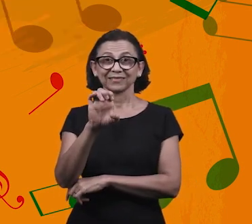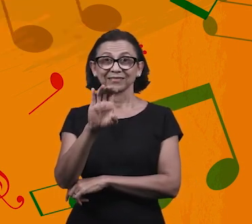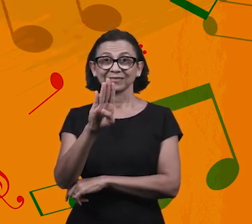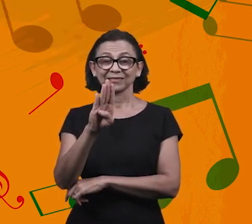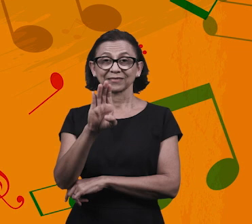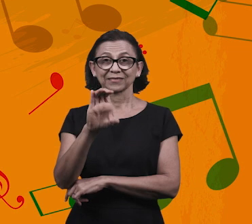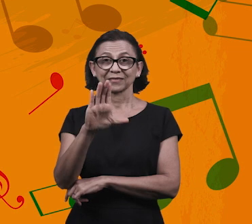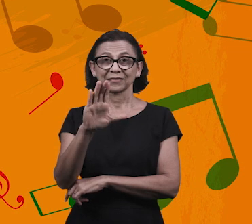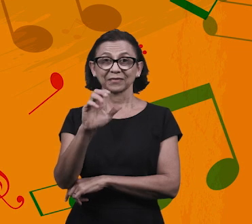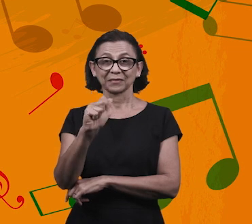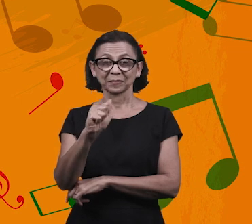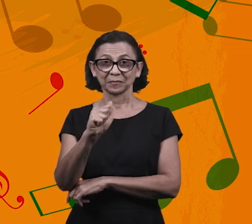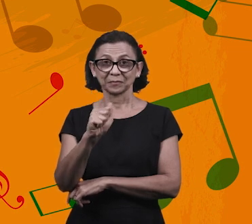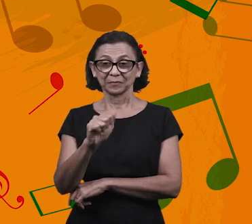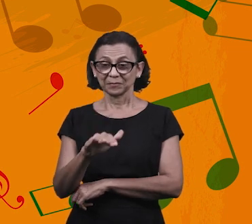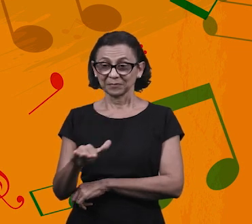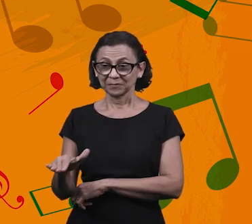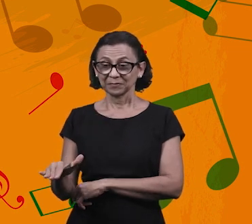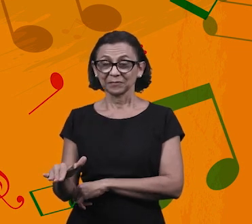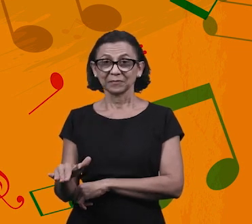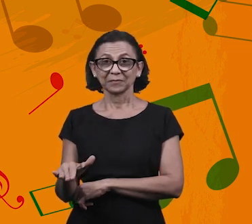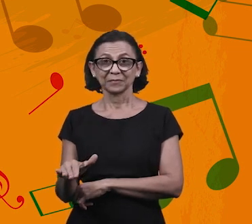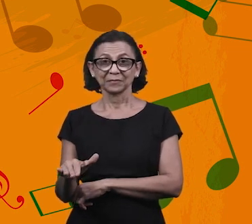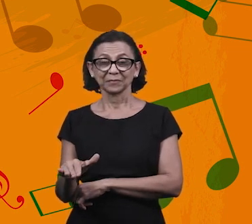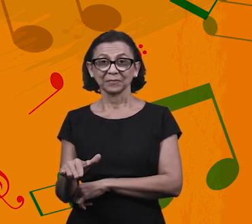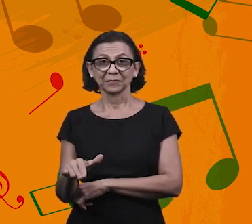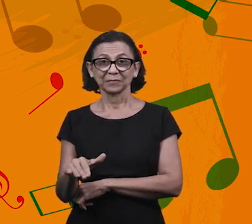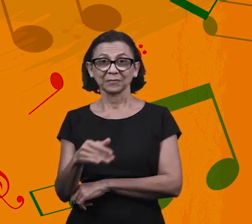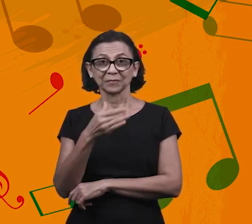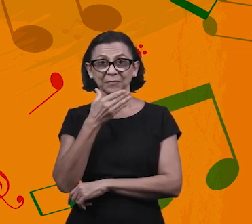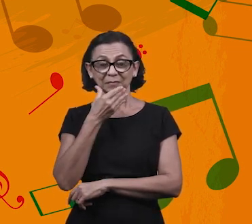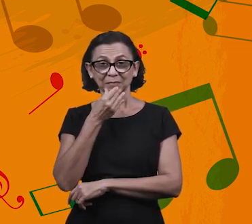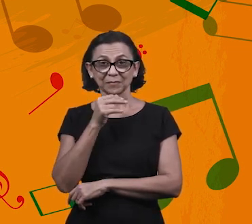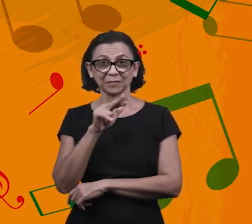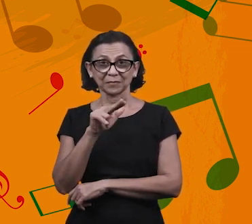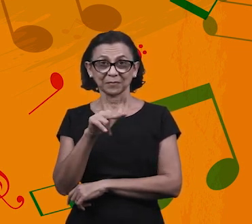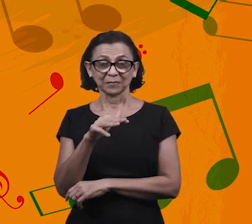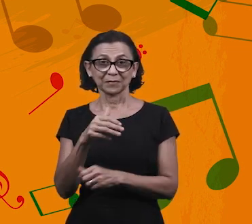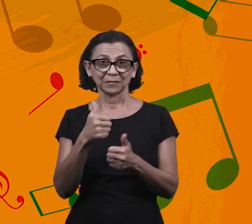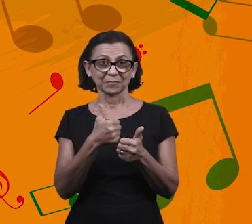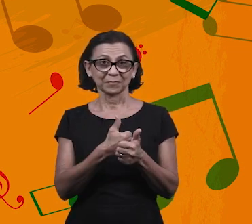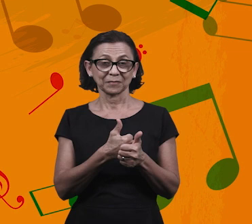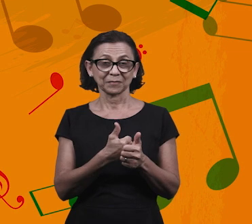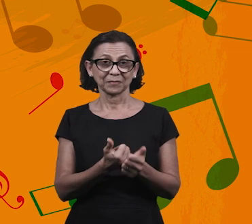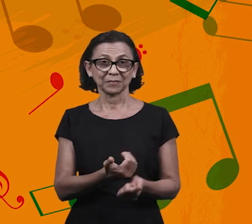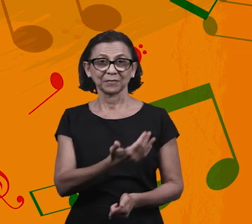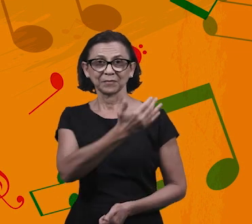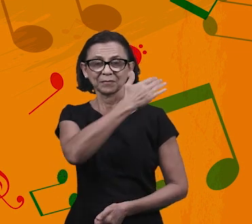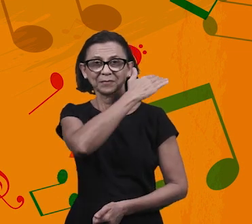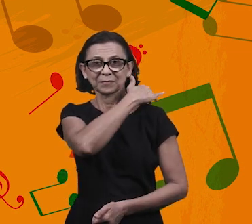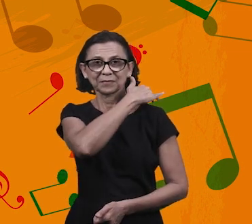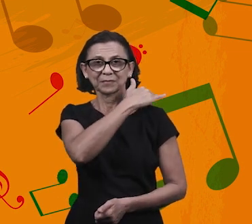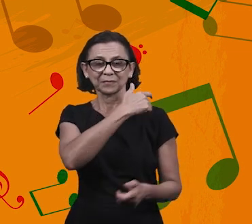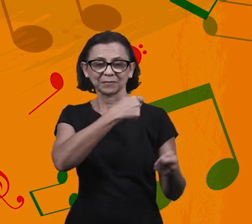Rebecca, intermédiaire, et elle est accompagnée par son frère, l'adolescent Guilherme.